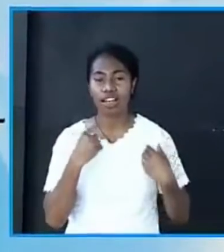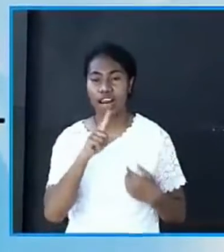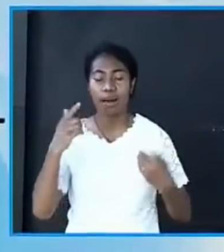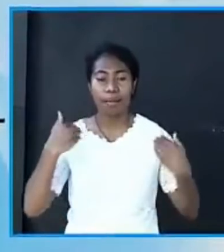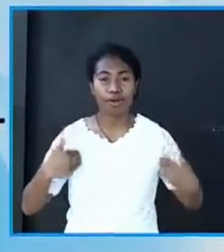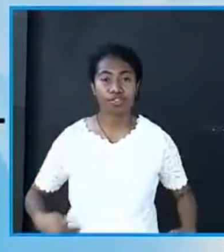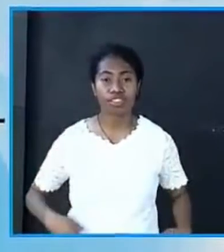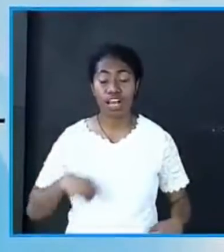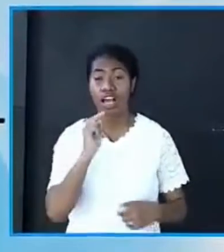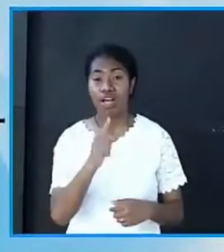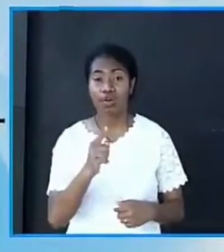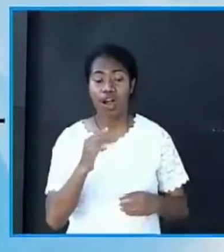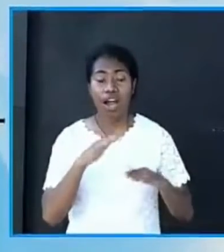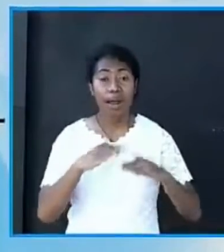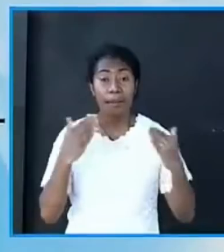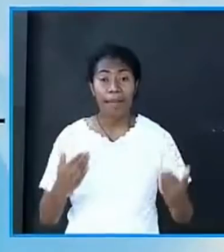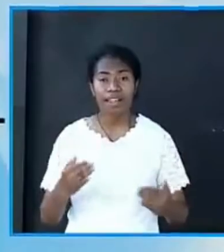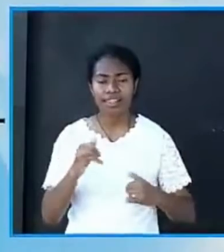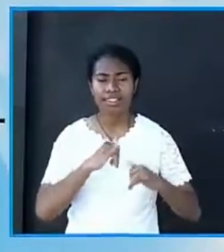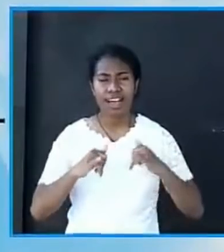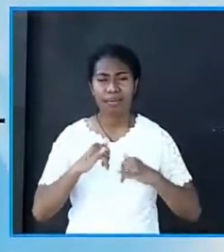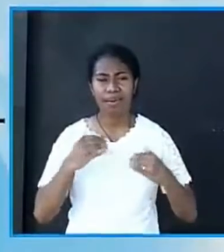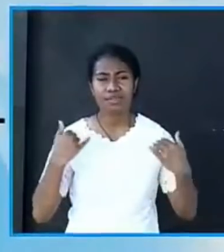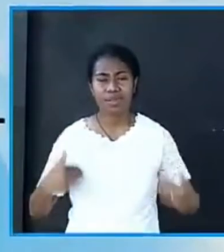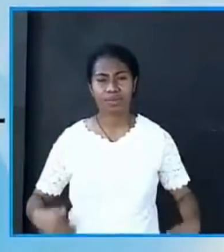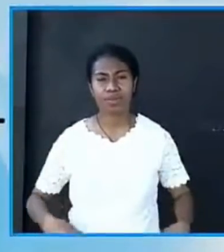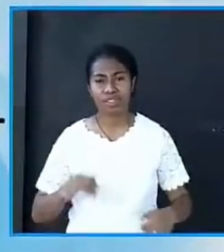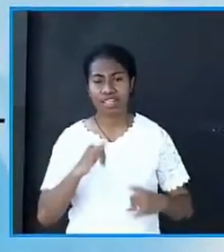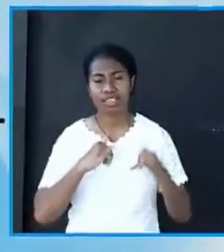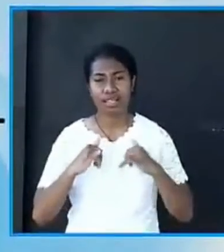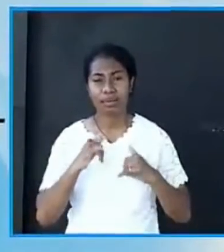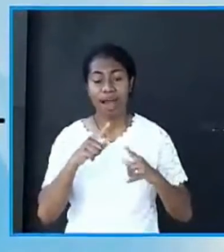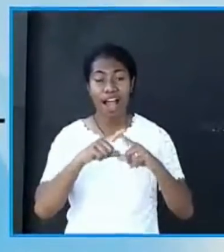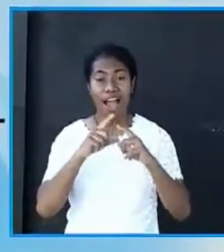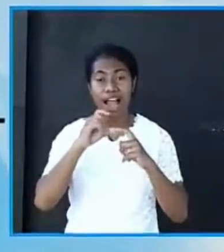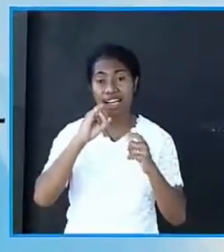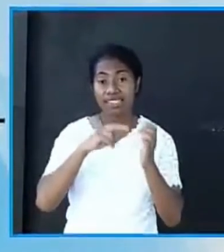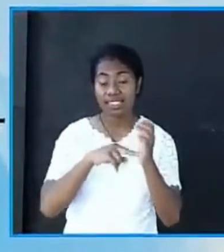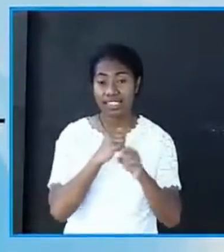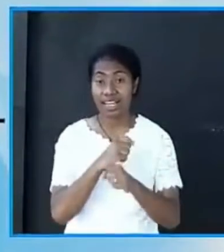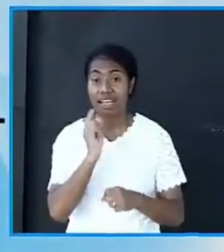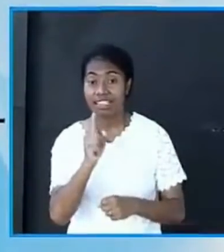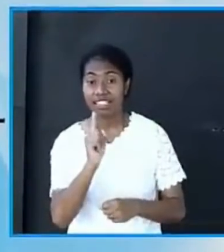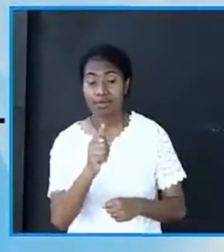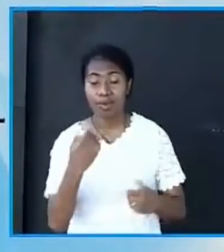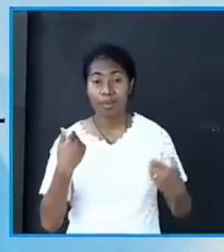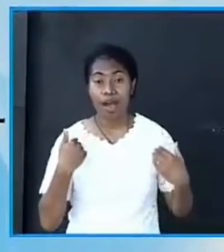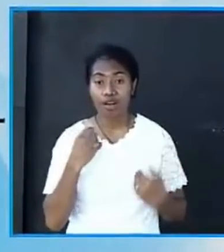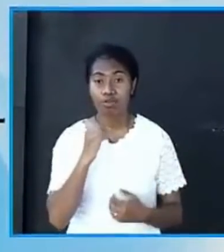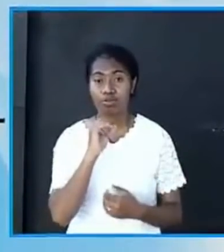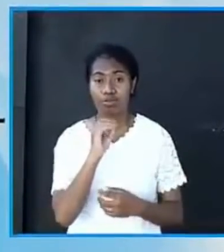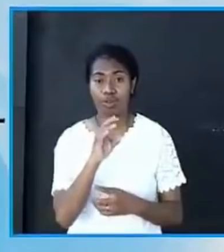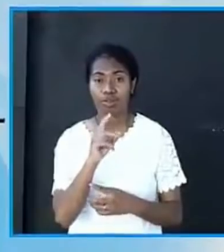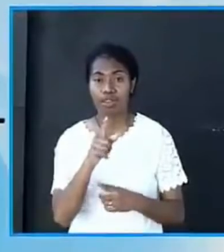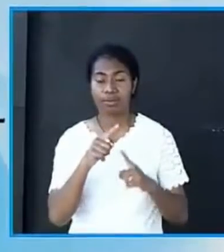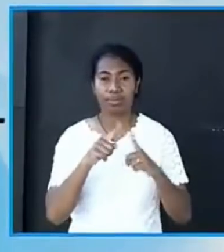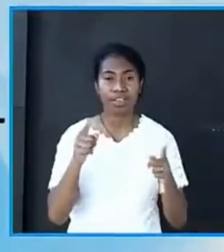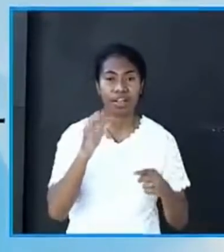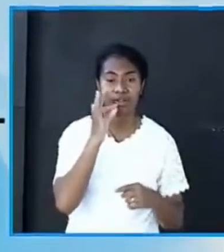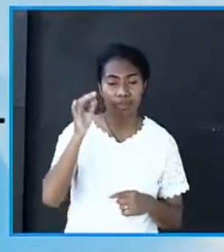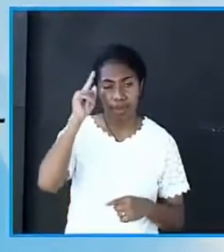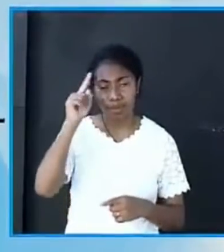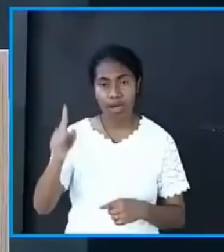engkau akan mati seperti orang tak bersunat oleh tangan orang asing Sebab aku yang mengatakannya demikian firman